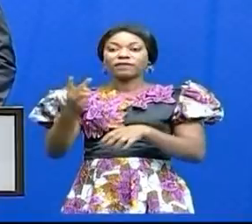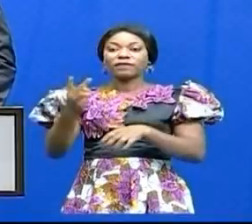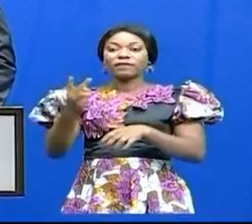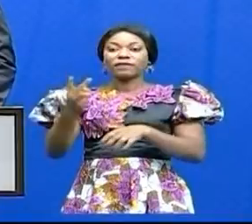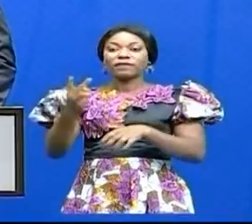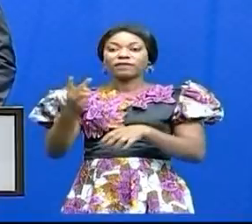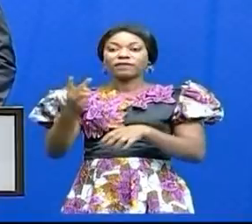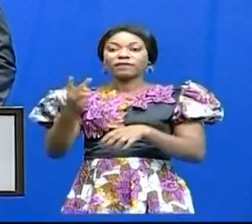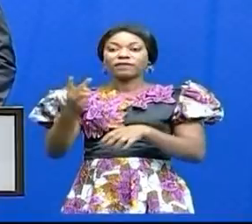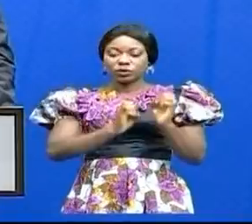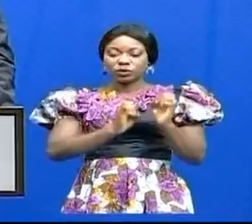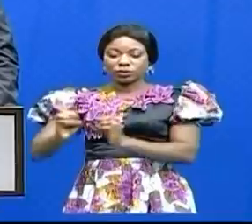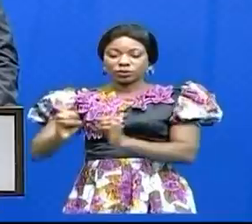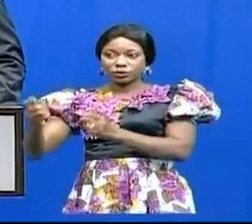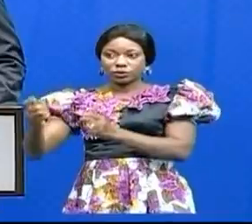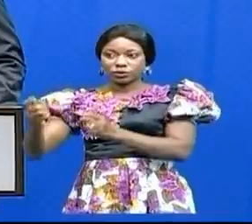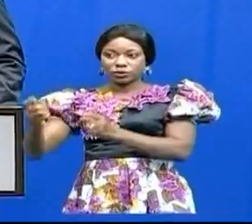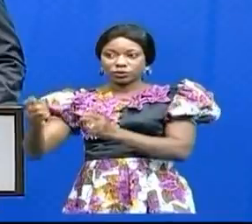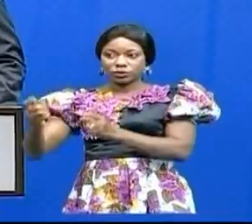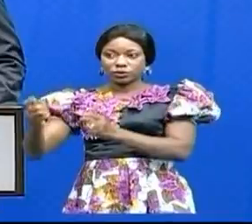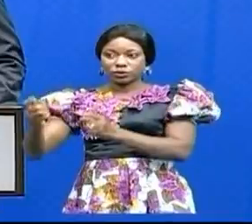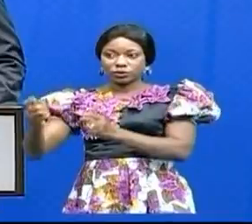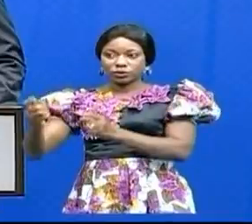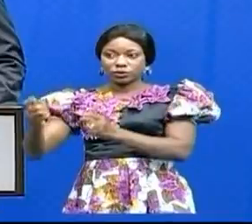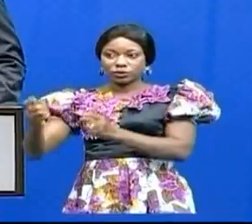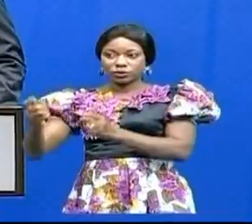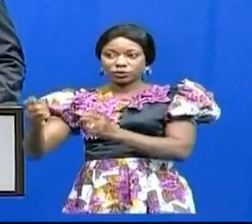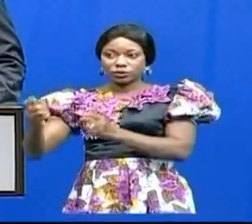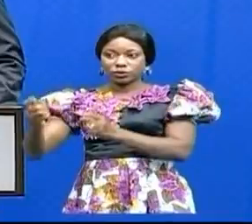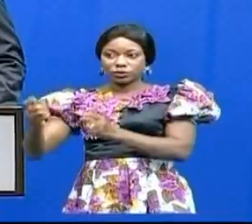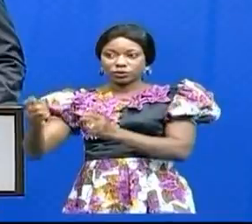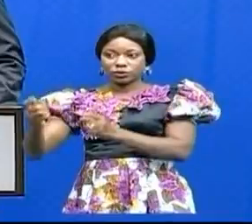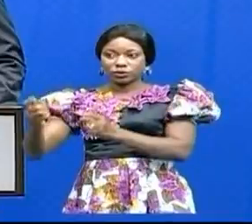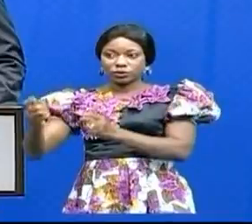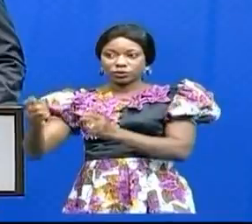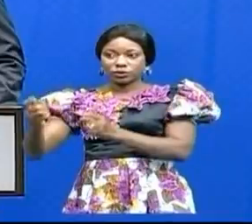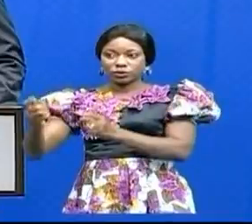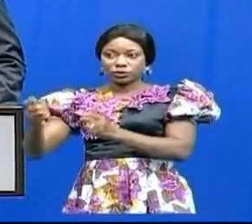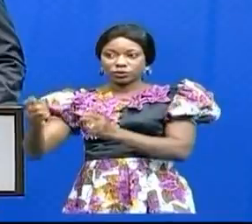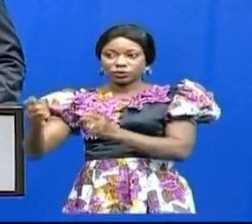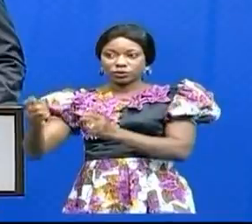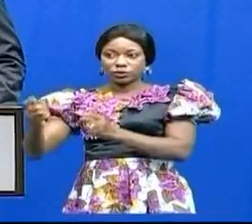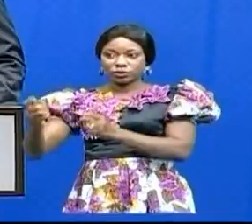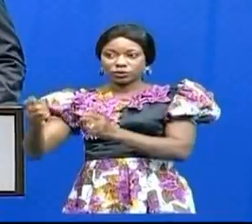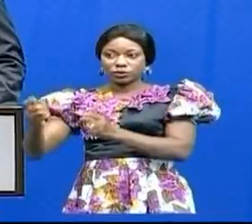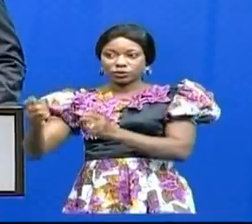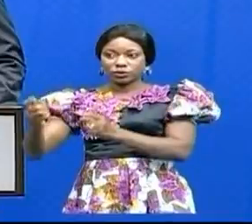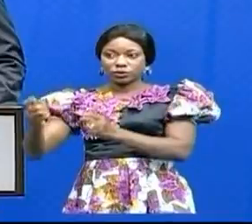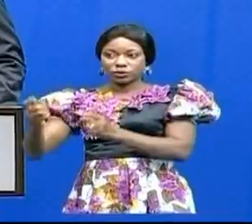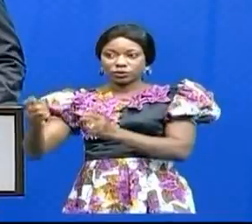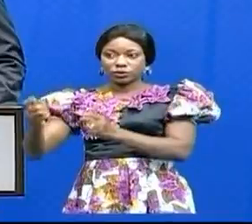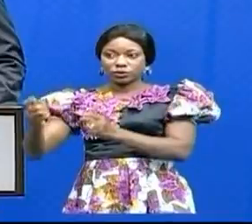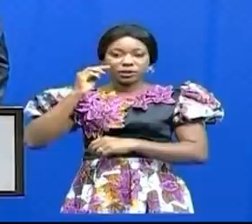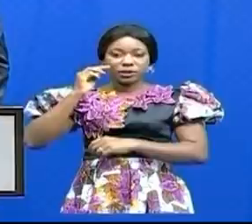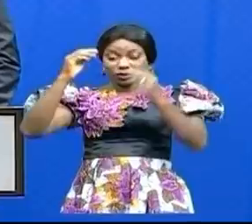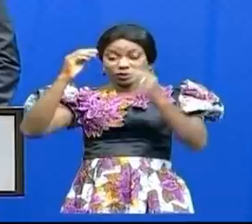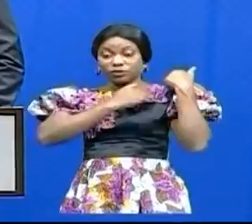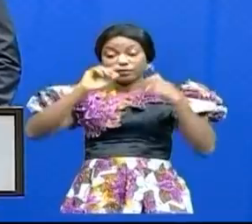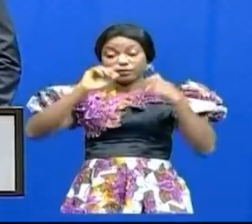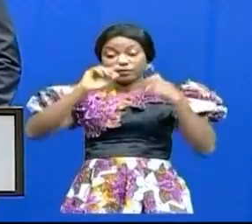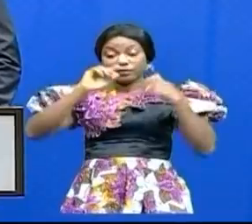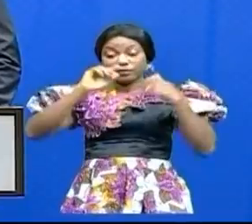inscrits à l'ordre du jour, à savoir 1. Communication de son Excellence, Monsieur le Premier ministre, chef du gouvernement. 2.